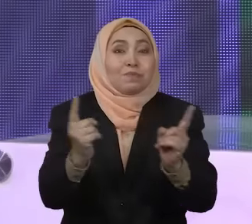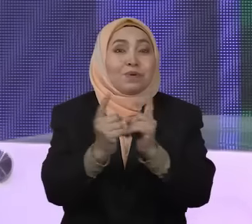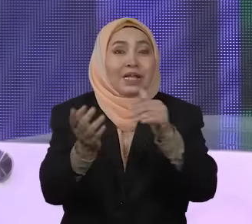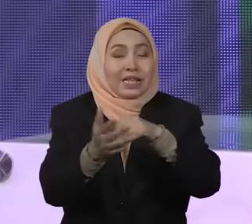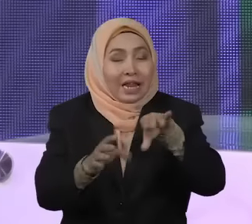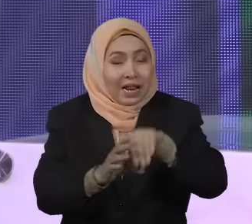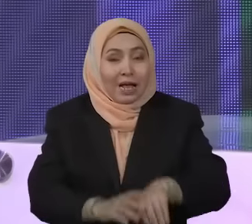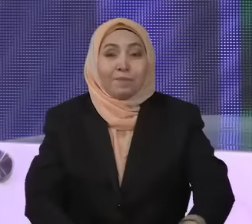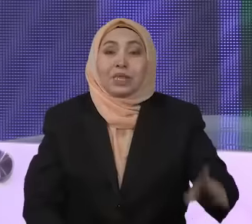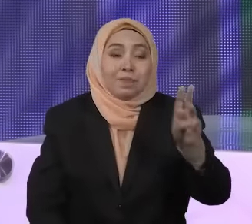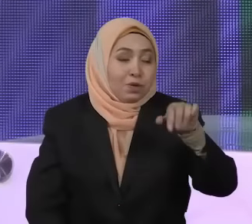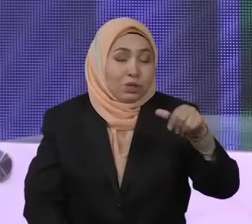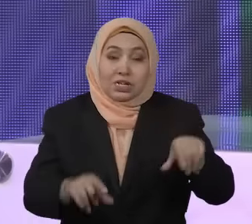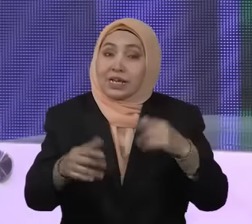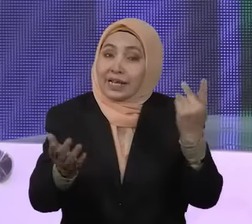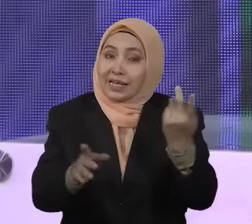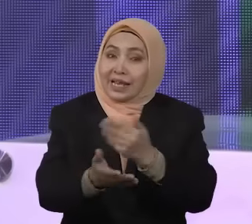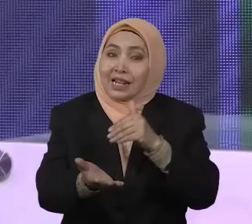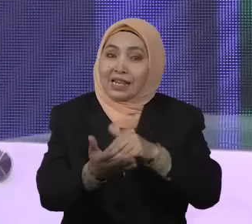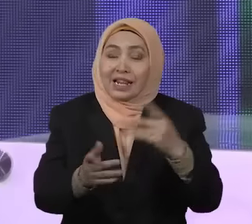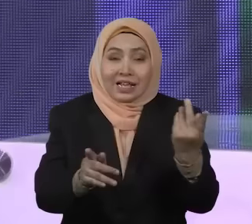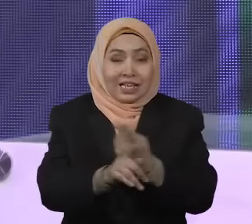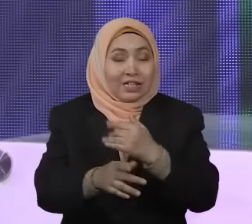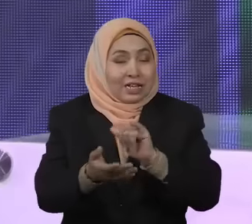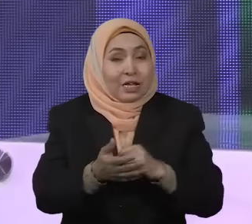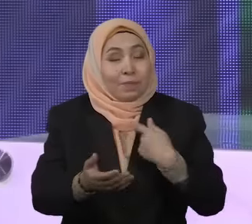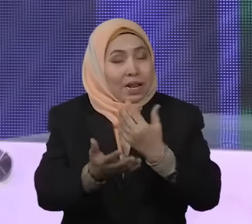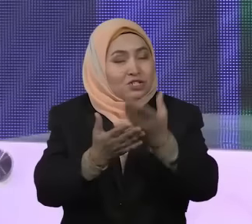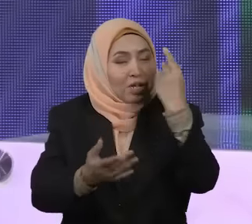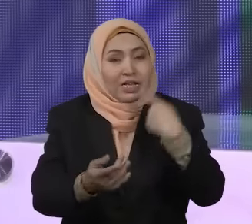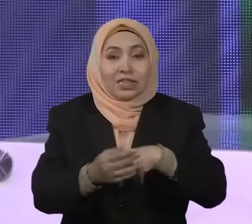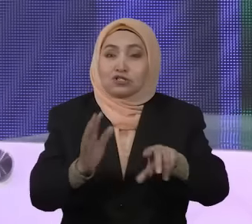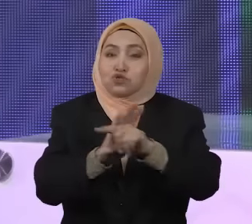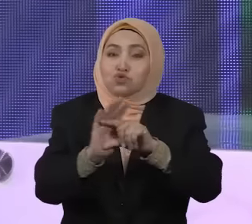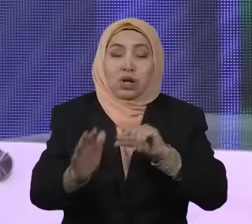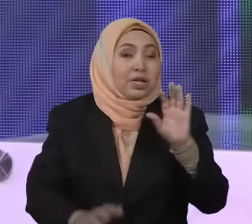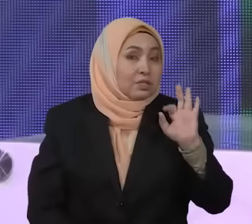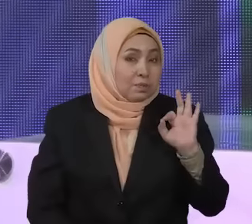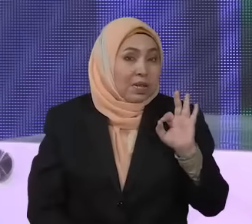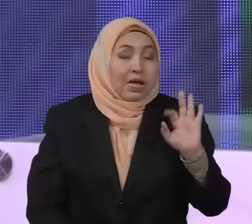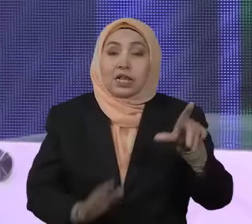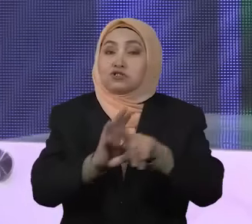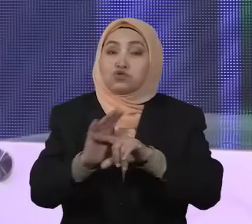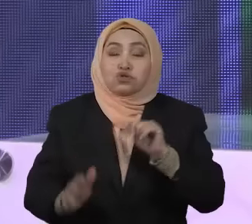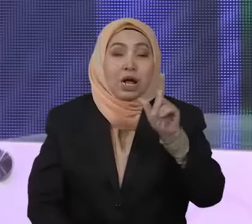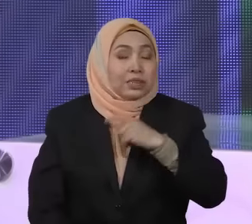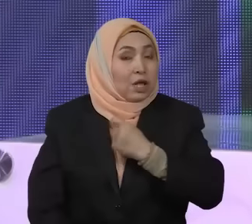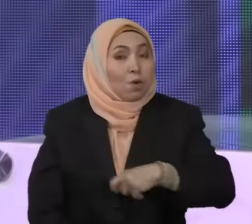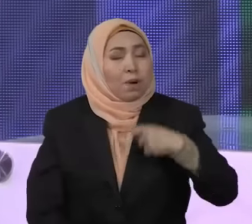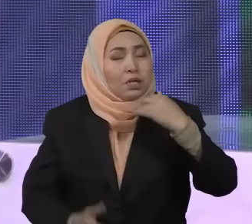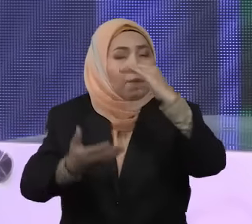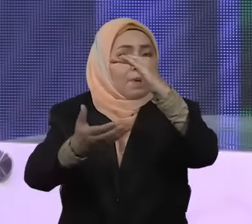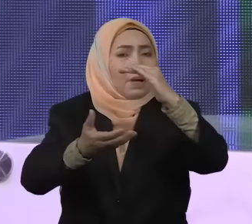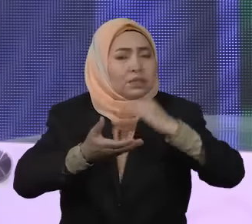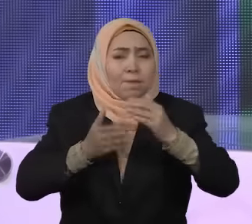Quran Time sekali lagi pada hari ini untuk sama-sama kita meneruskan pengajian kita daripada surah yang ke-9, surah At-Taubah, yang